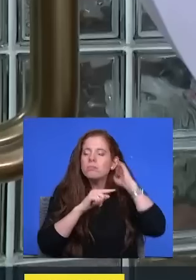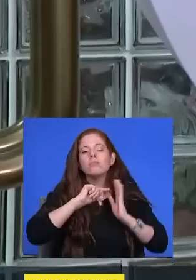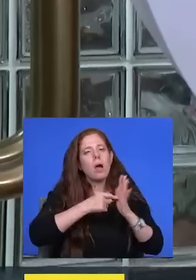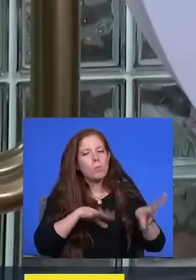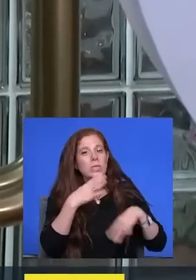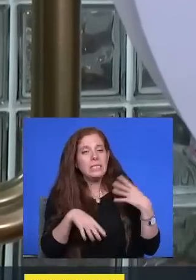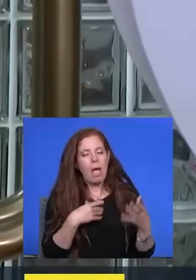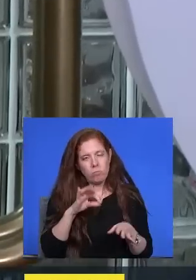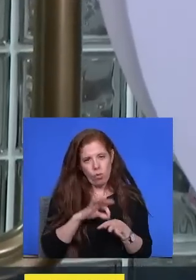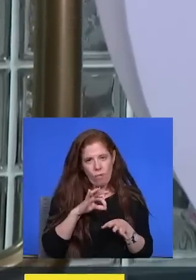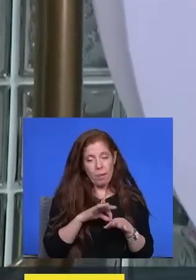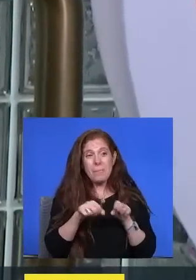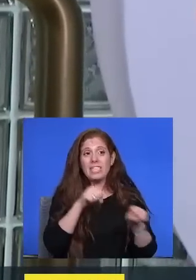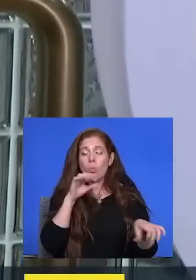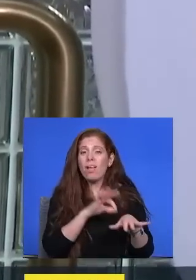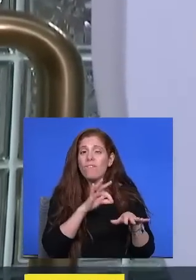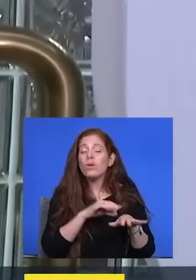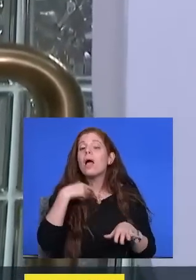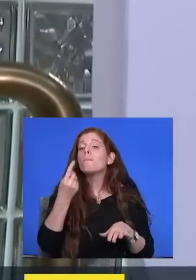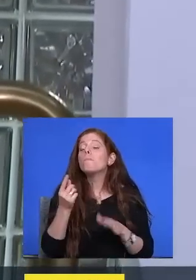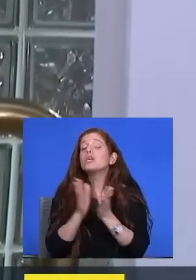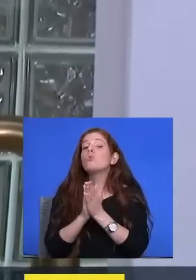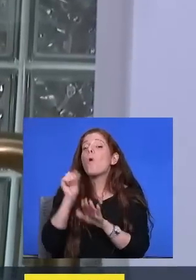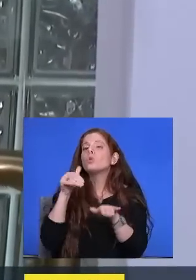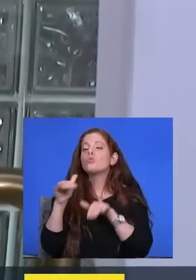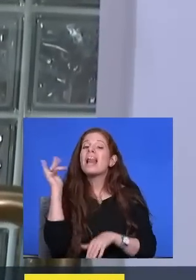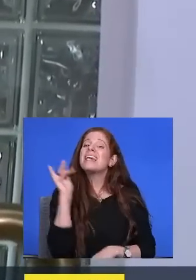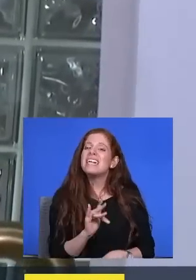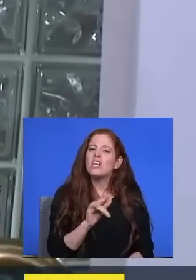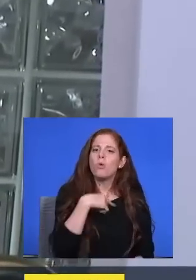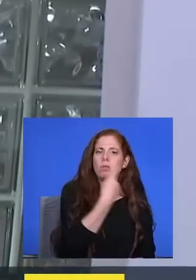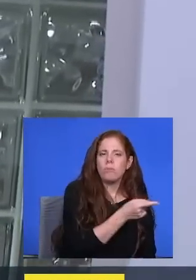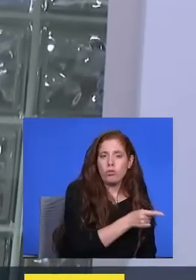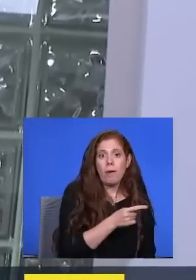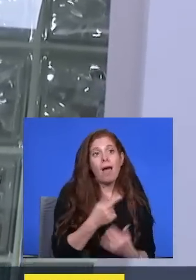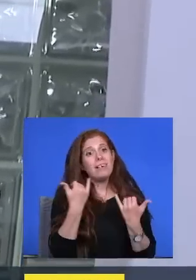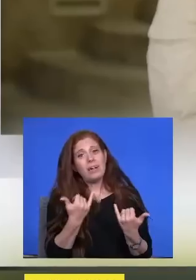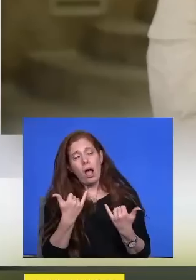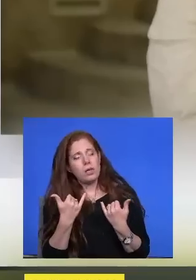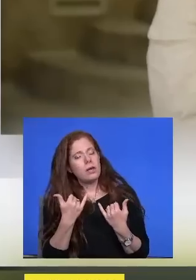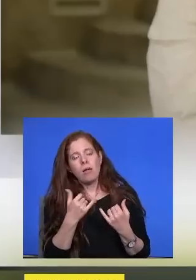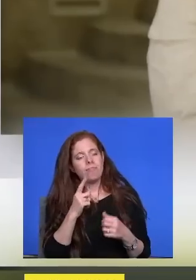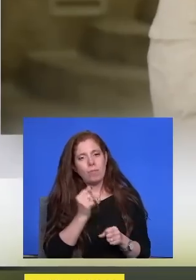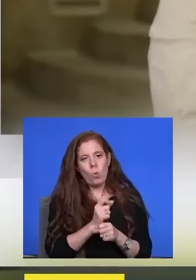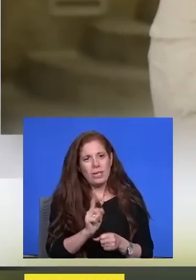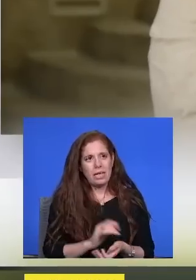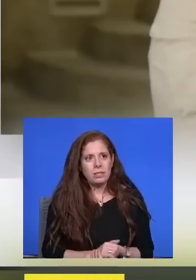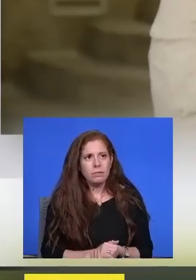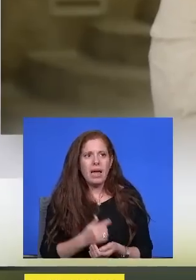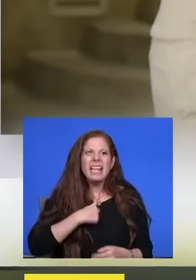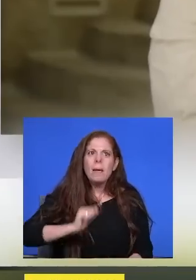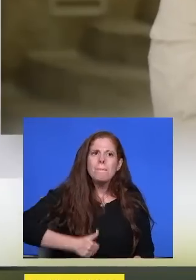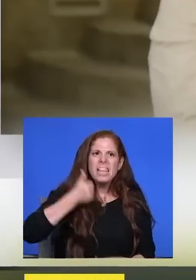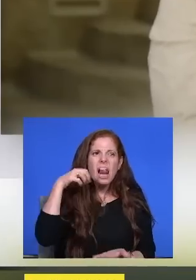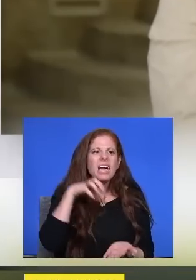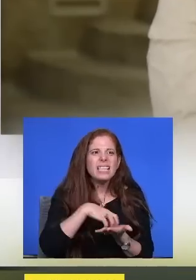הרופאים. בהסתדרות הרפואית קראו לראש הממשלה לגנות את דבריה, קריאה שלפי שעה לא נענתה. אני מנהל יחידת